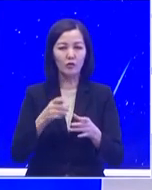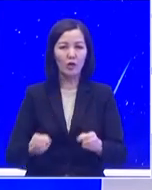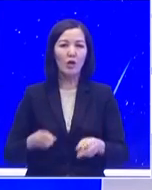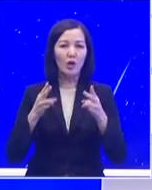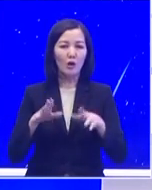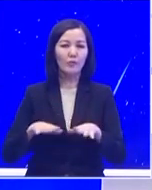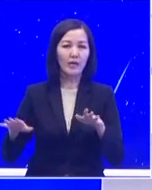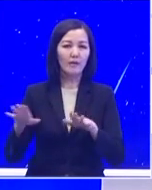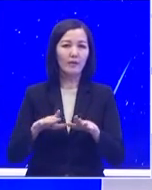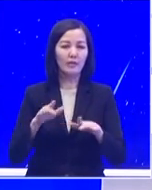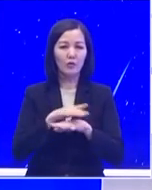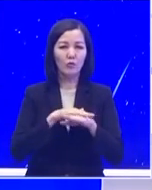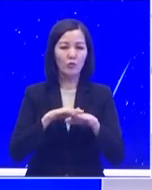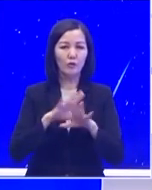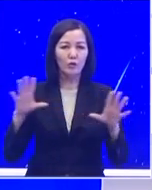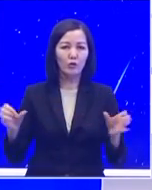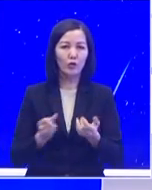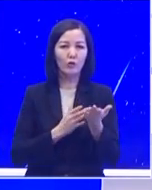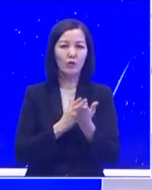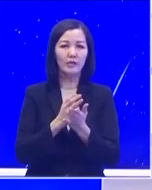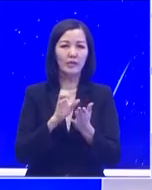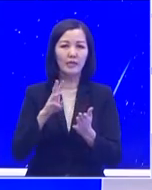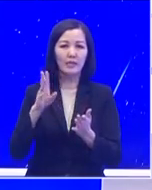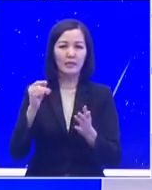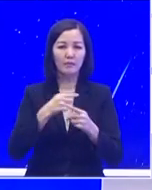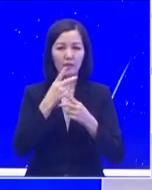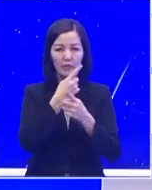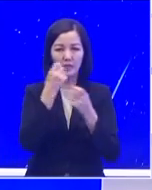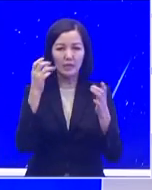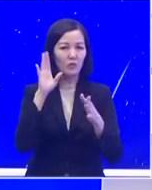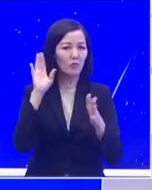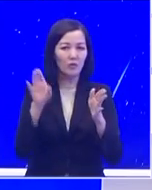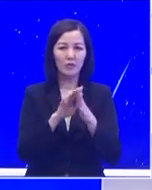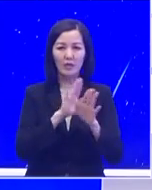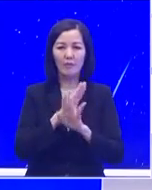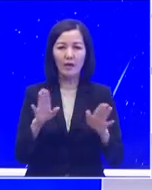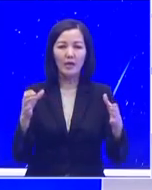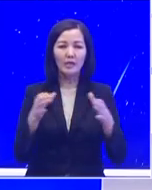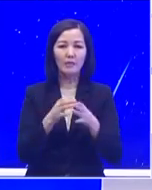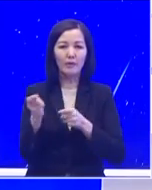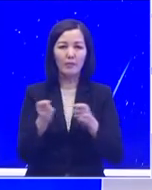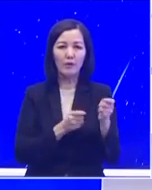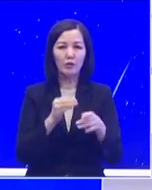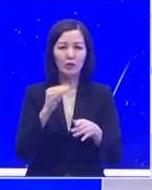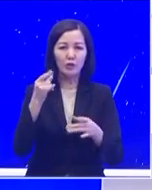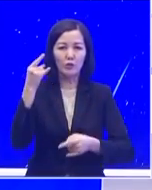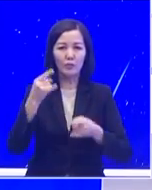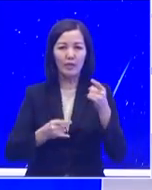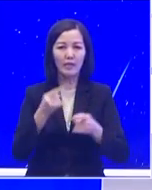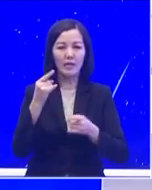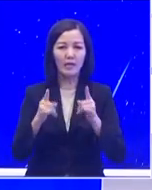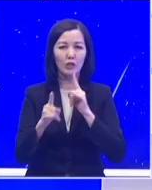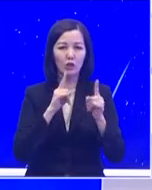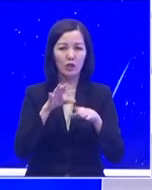аймақта қалғандардың көпшілігі құтқару қызметінің СМС ескертулерін елемеген. Осыған орай департамент басшылығы Жетісу медиа алаңында